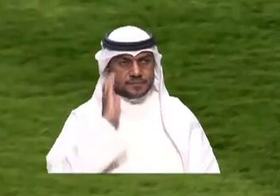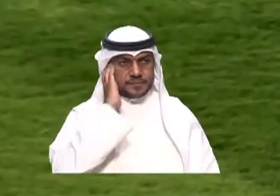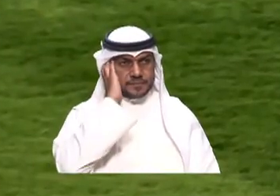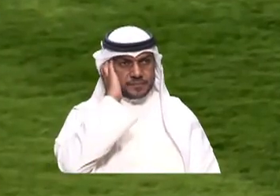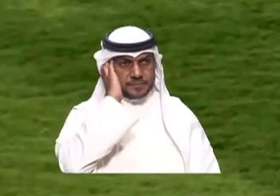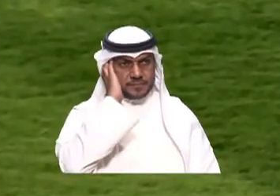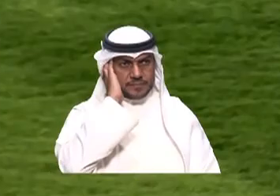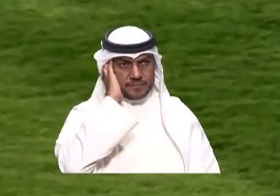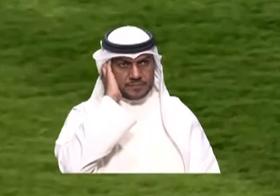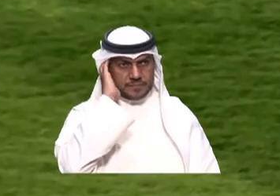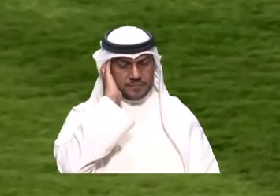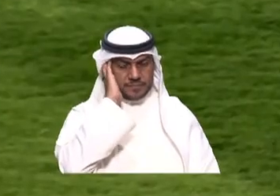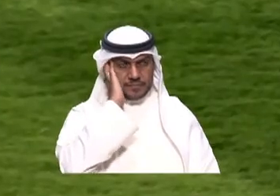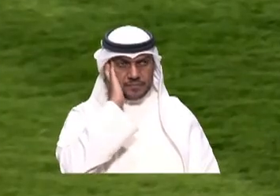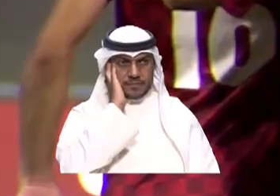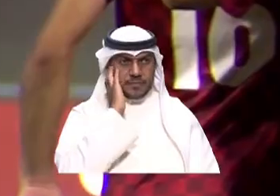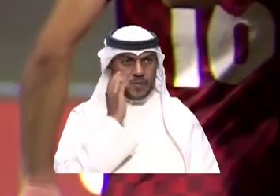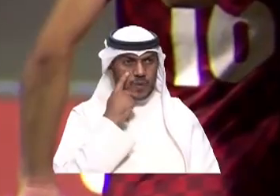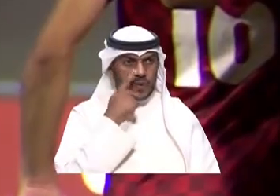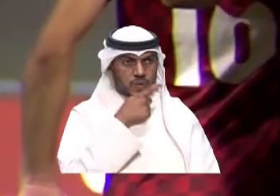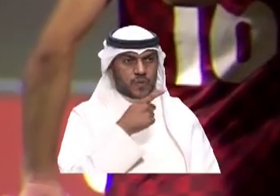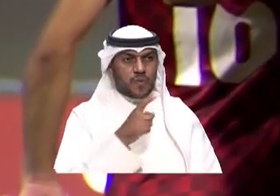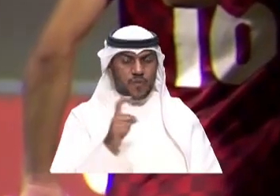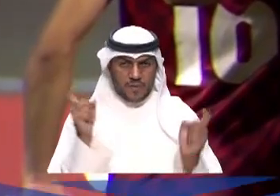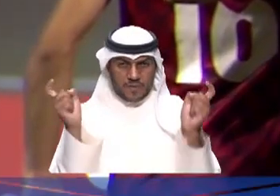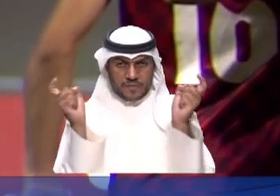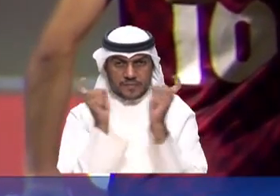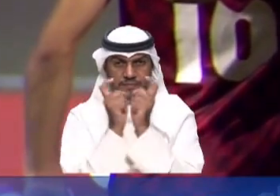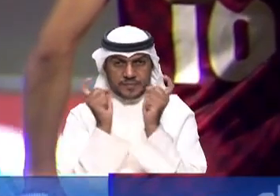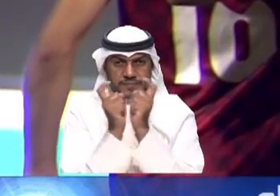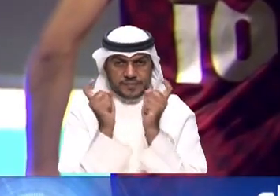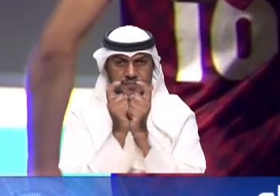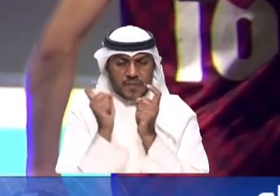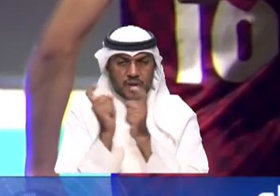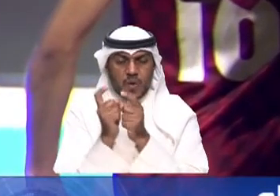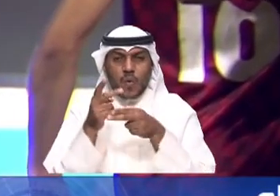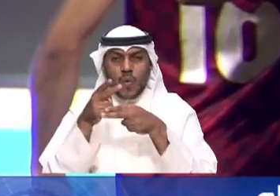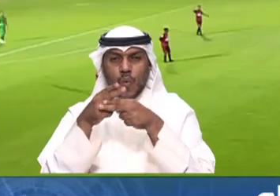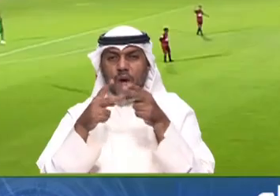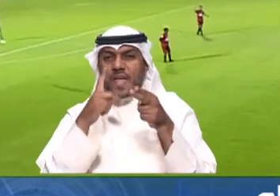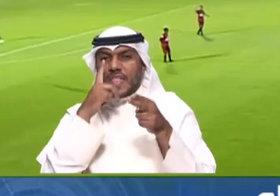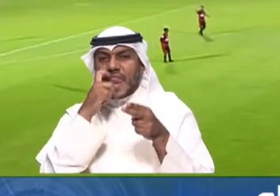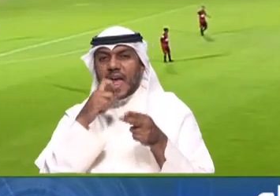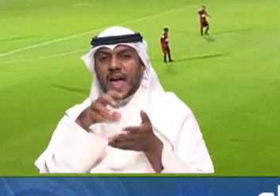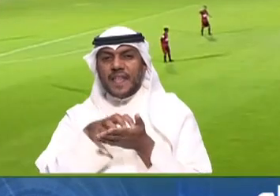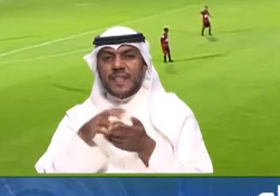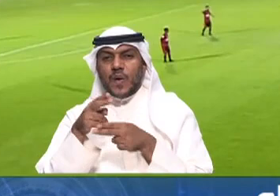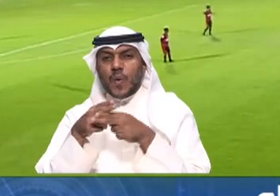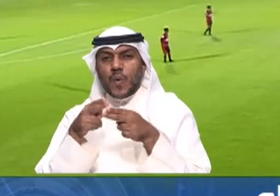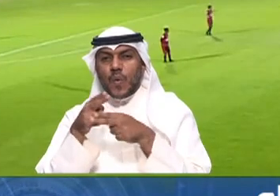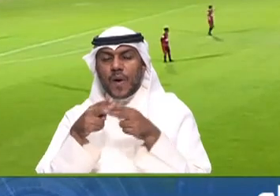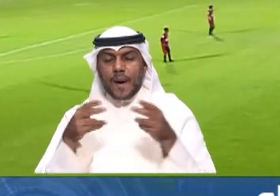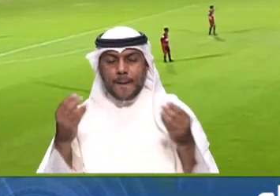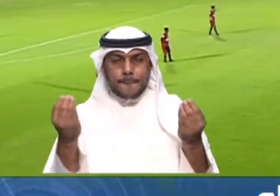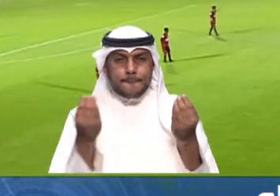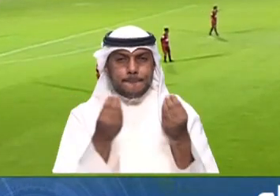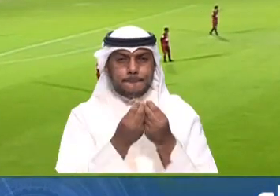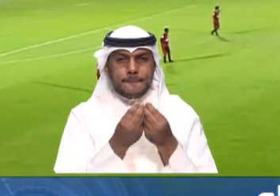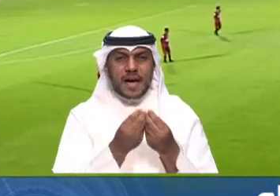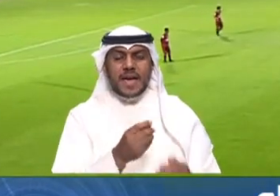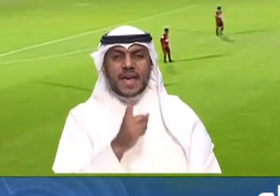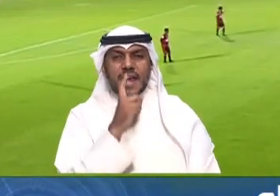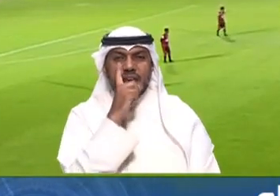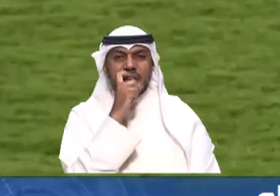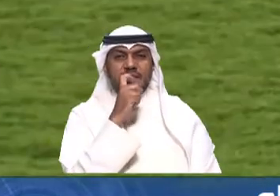في مواجهة مؤجلة من الجولة الثانية لدوري فيفا الممتاز لكرة القدم، واجه الكويت فريق النصر